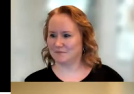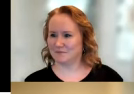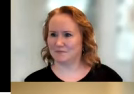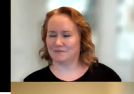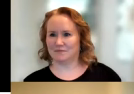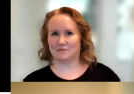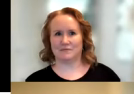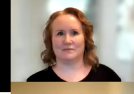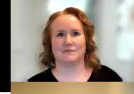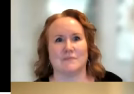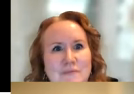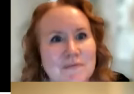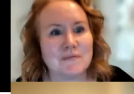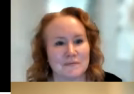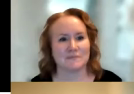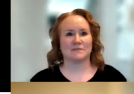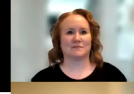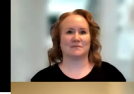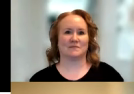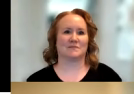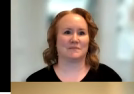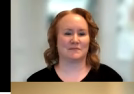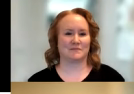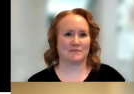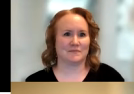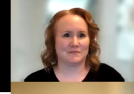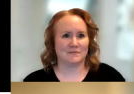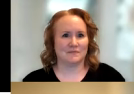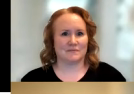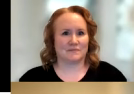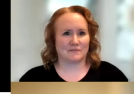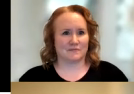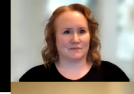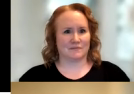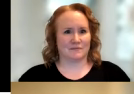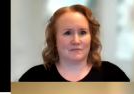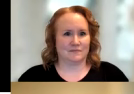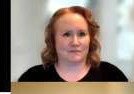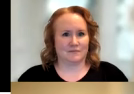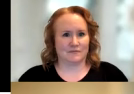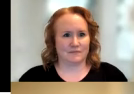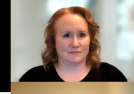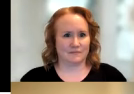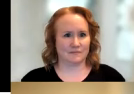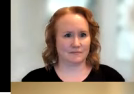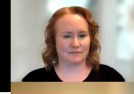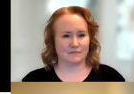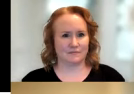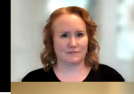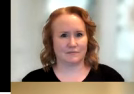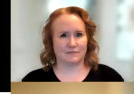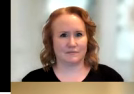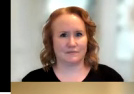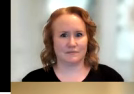på. Så vi kan bare ta en sveip over det. Altså for det første så det jo et sektorovergripende direktiv. Det et